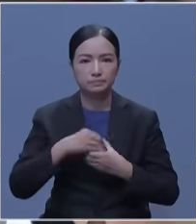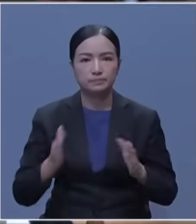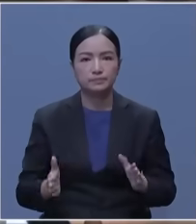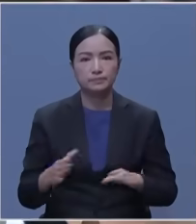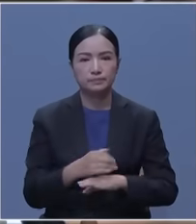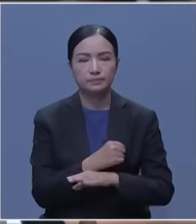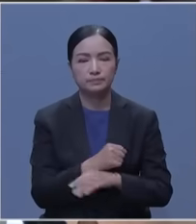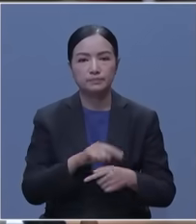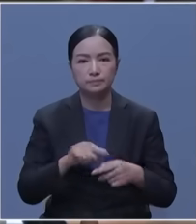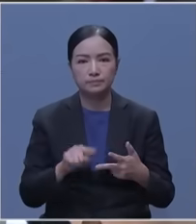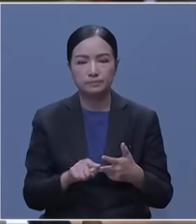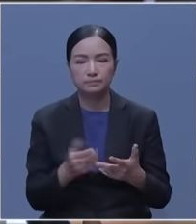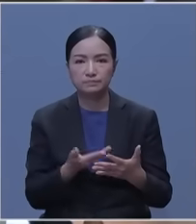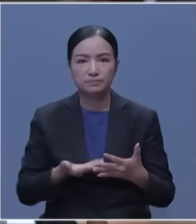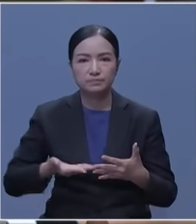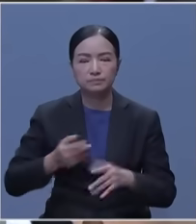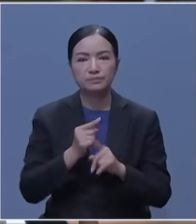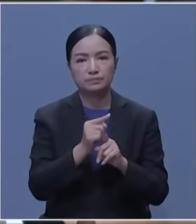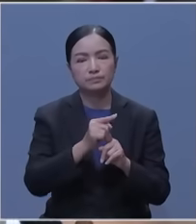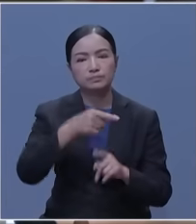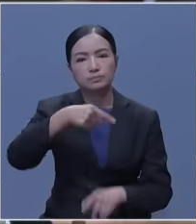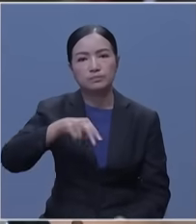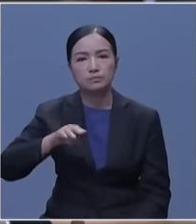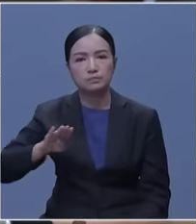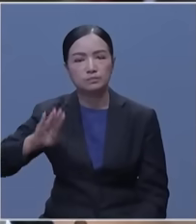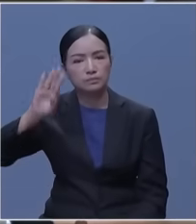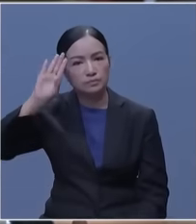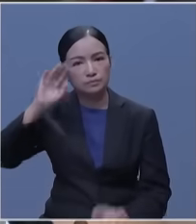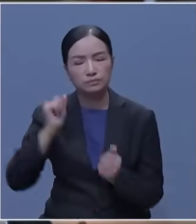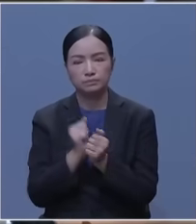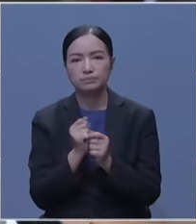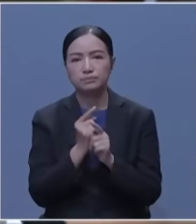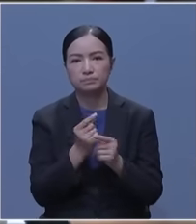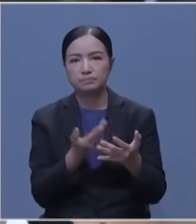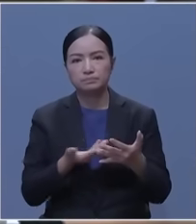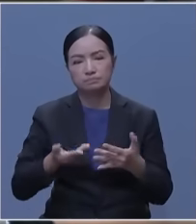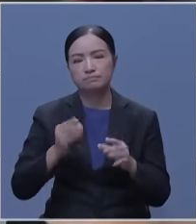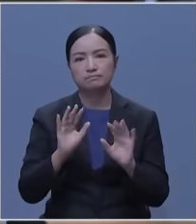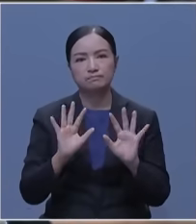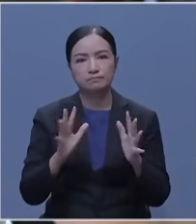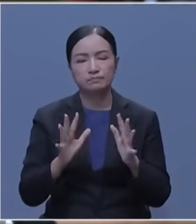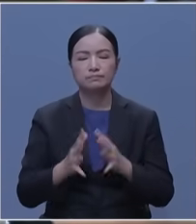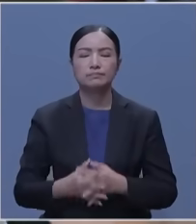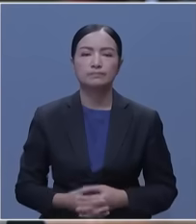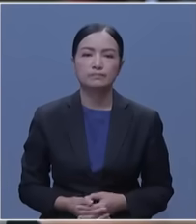แล้วก็ไม่เป็นไปตามขั้นตอนตามที่พ.ร.บ.ตำรวจนะครับได้กำหนดเอาไว้นะครับ